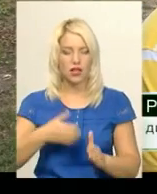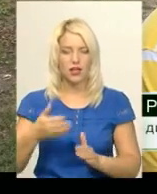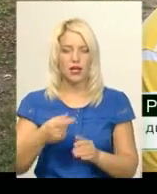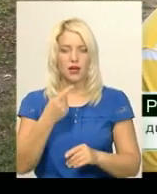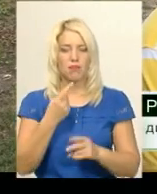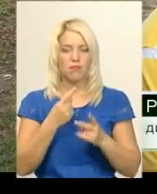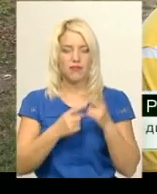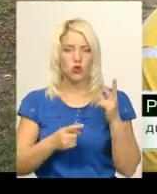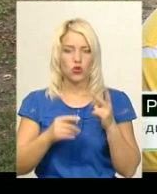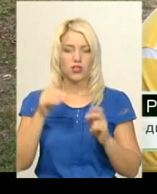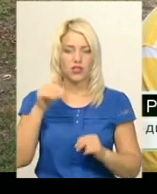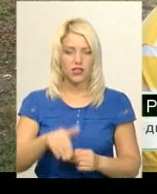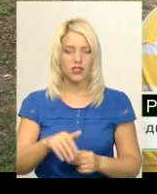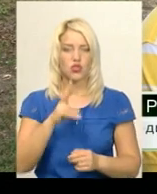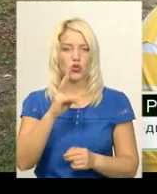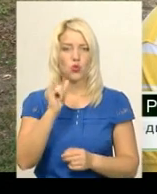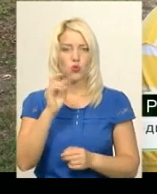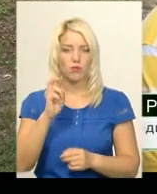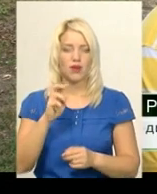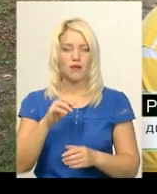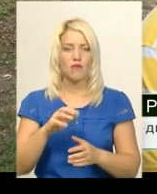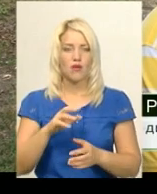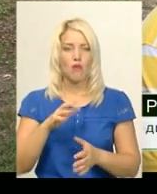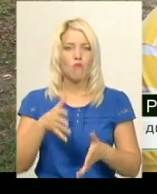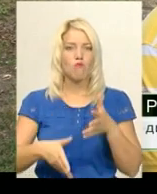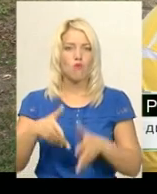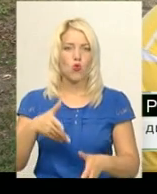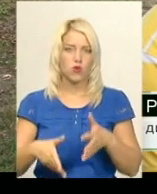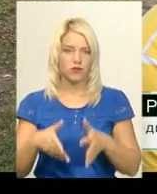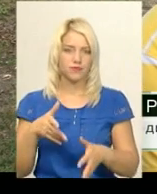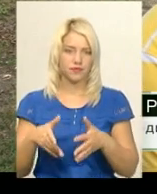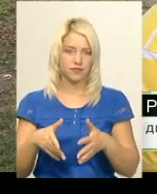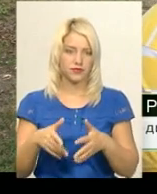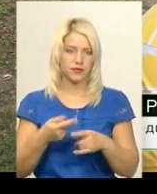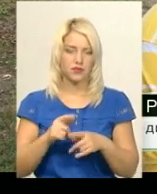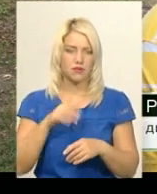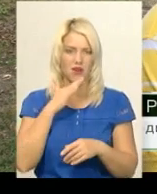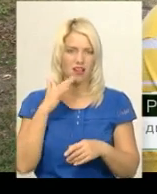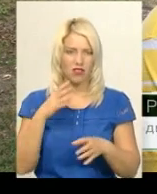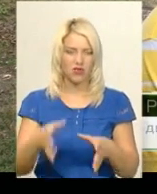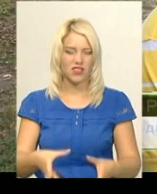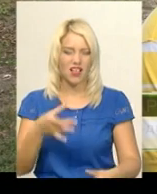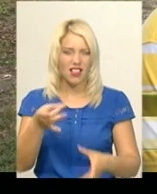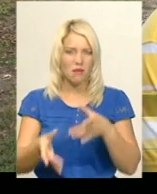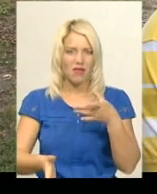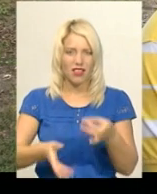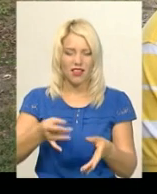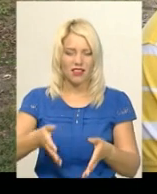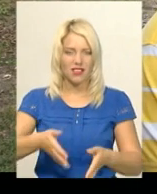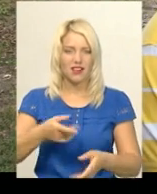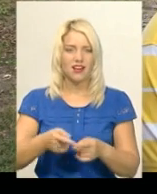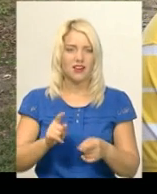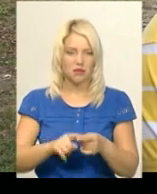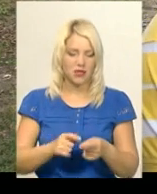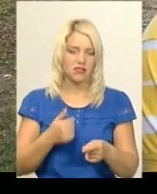метрів на мулу. Це багато, він такий рідкий, тяжко працювати, але думаю, ми з